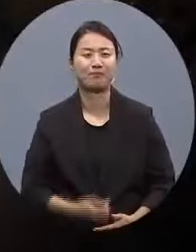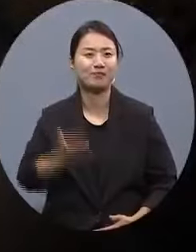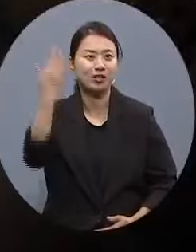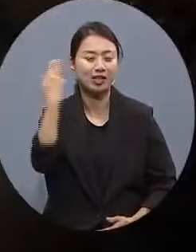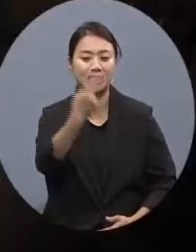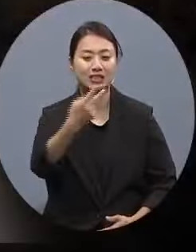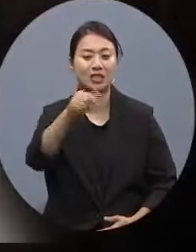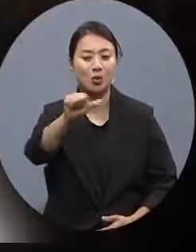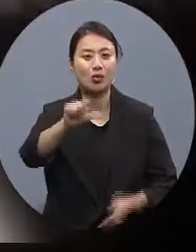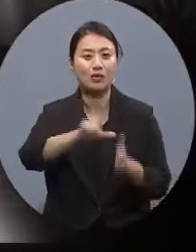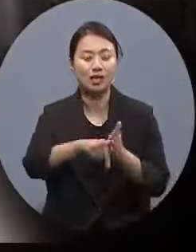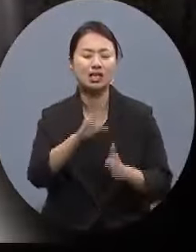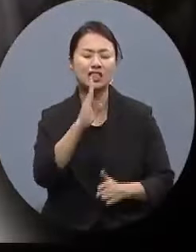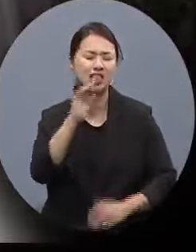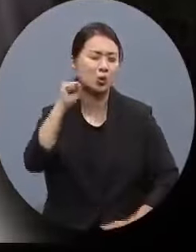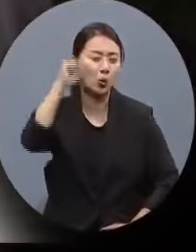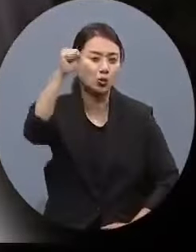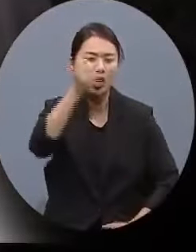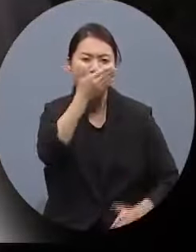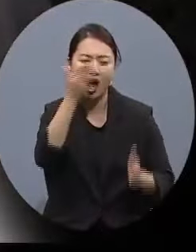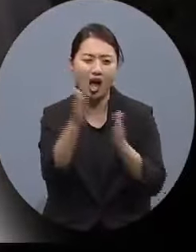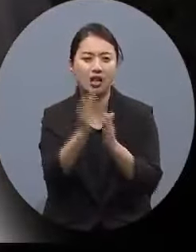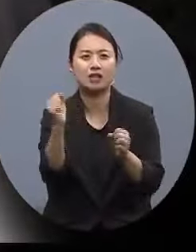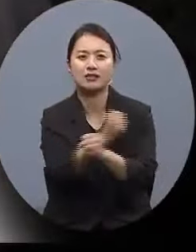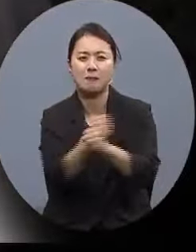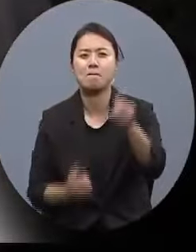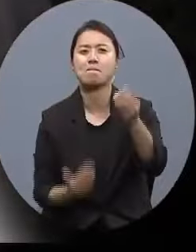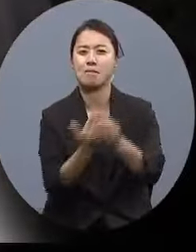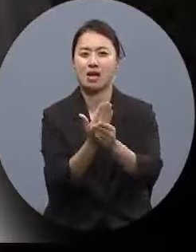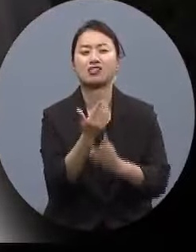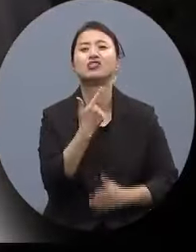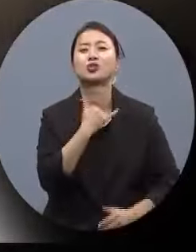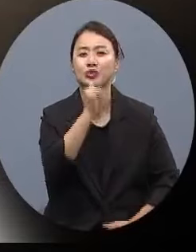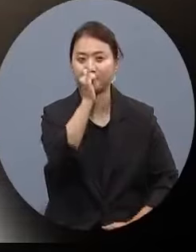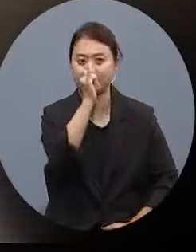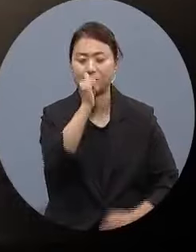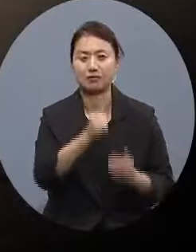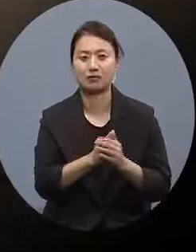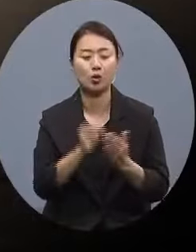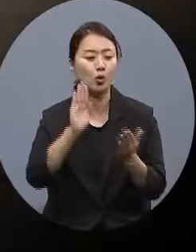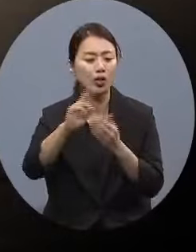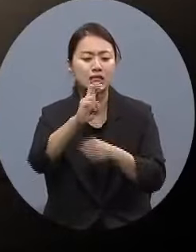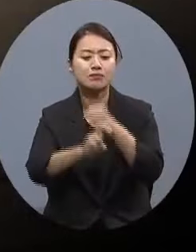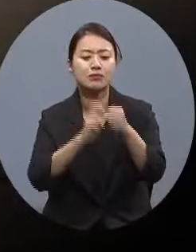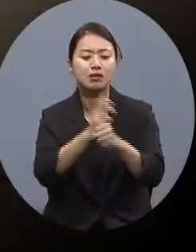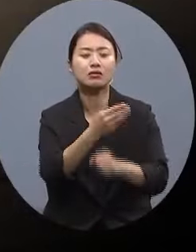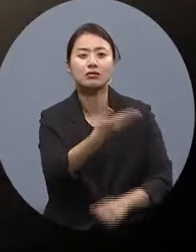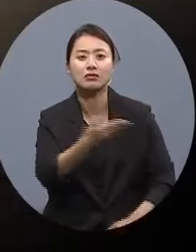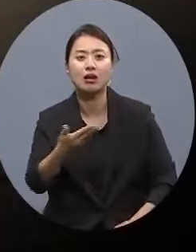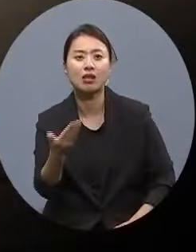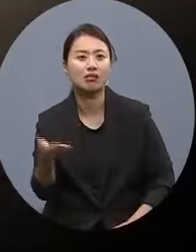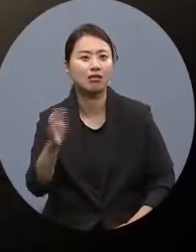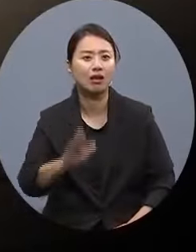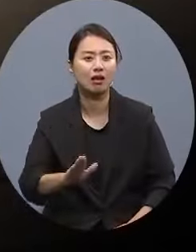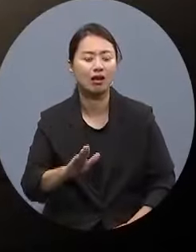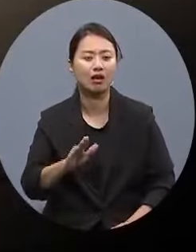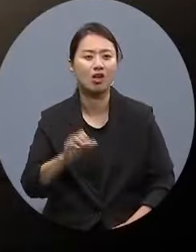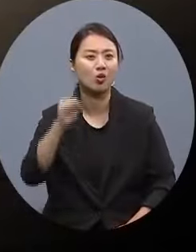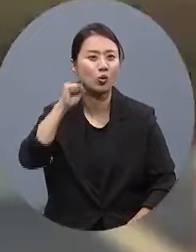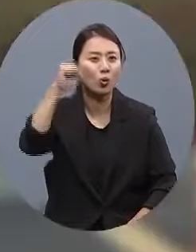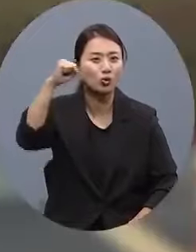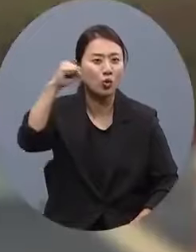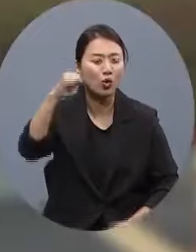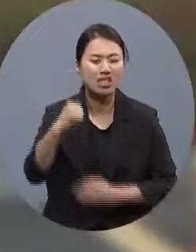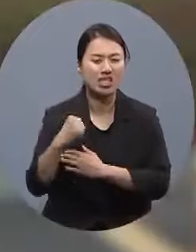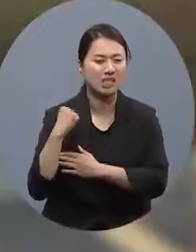지난 2005년 실제 노조가 된 취이 진 큽니다 20까지 느이